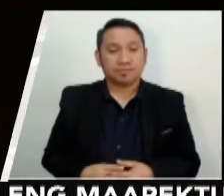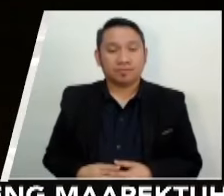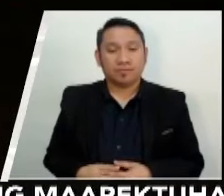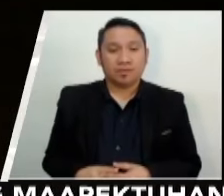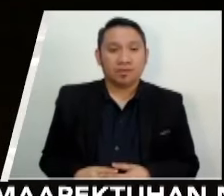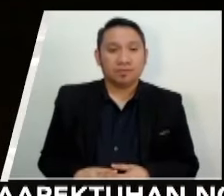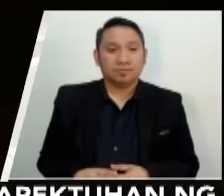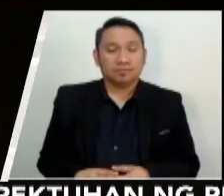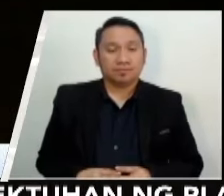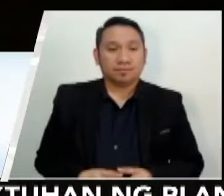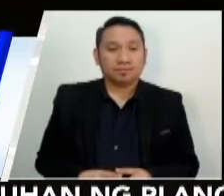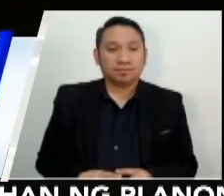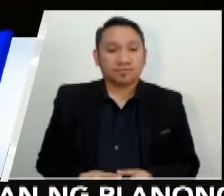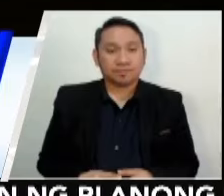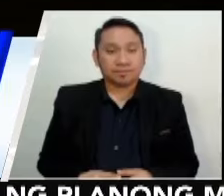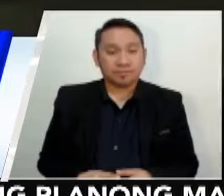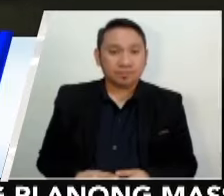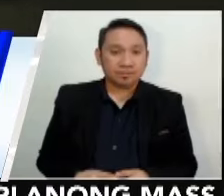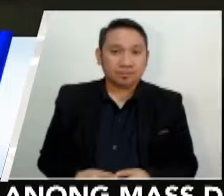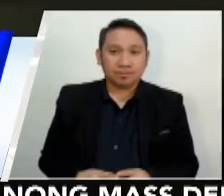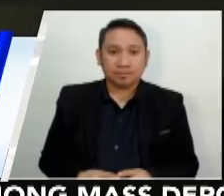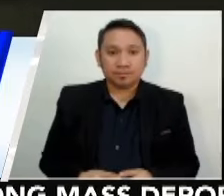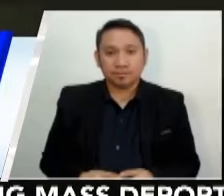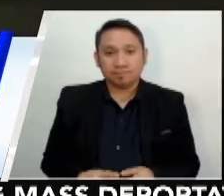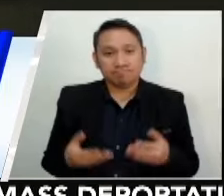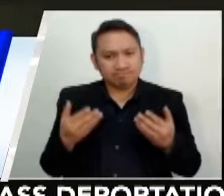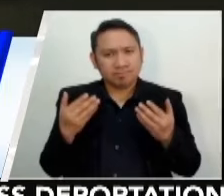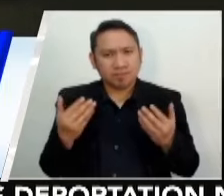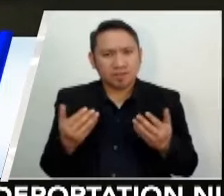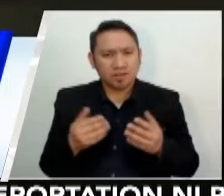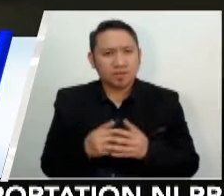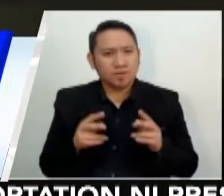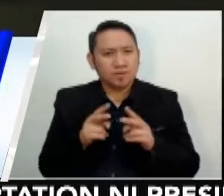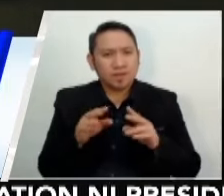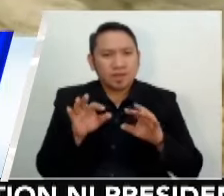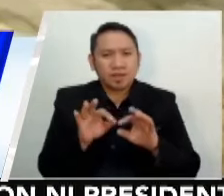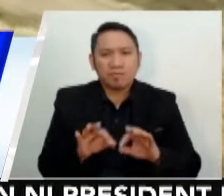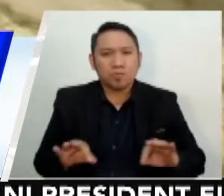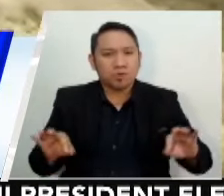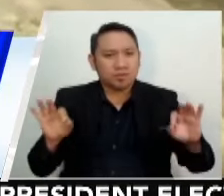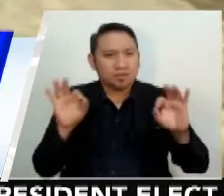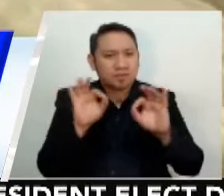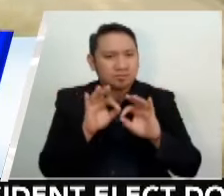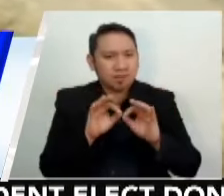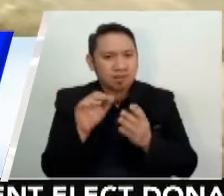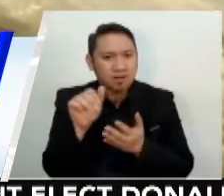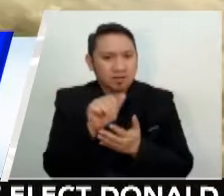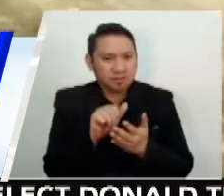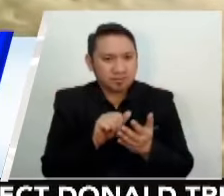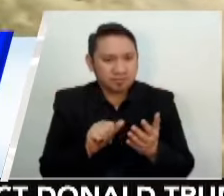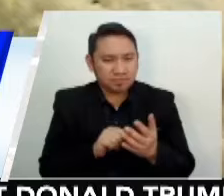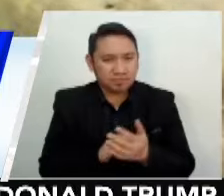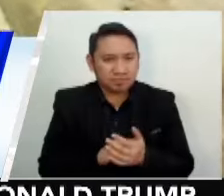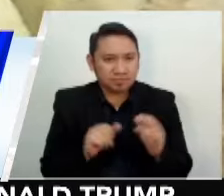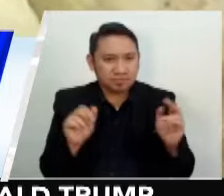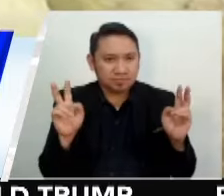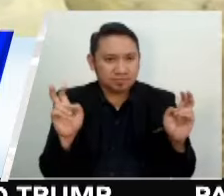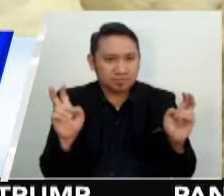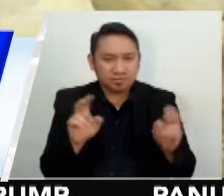Ito na marahil ang isa sa mga pinakamahalagang obra sa bansa. Pinamagatang Josephine